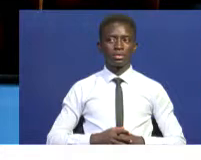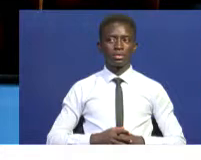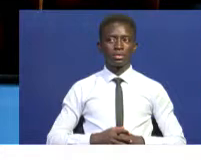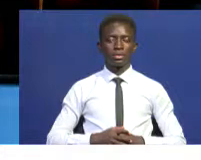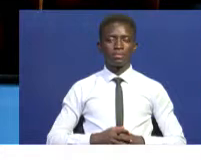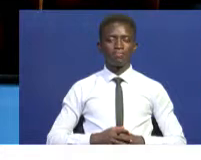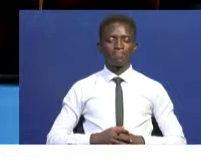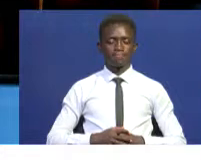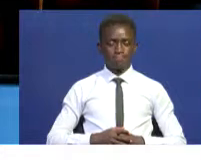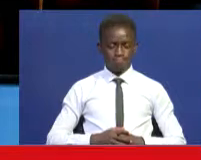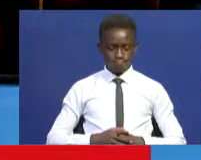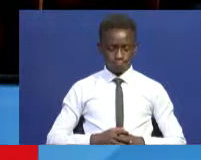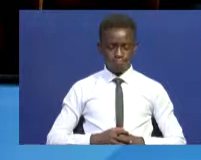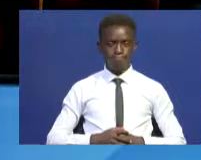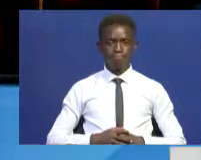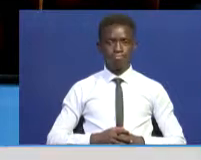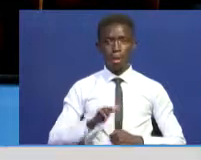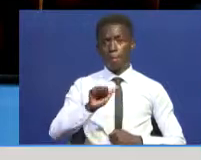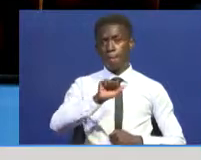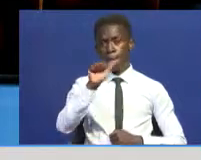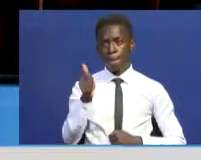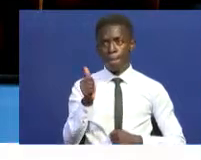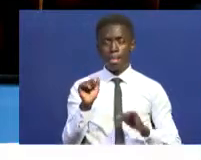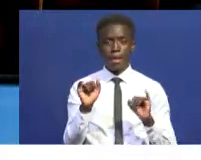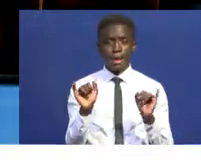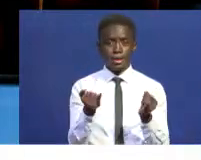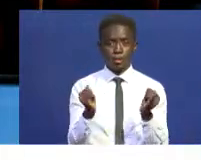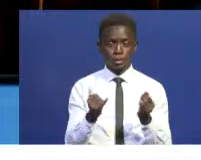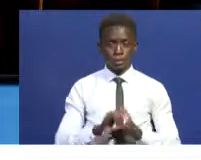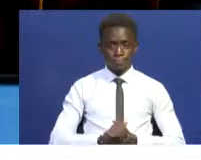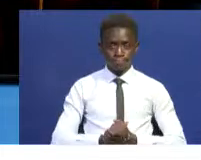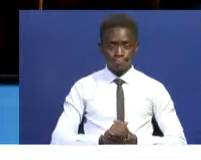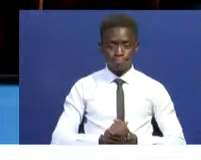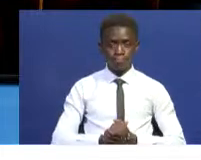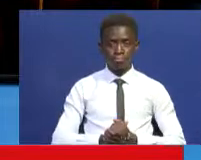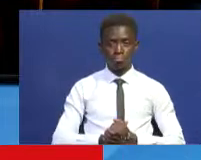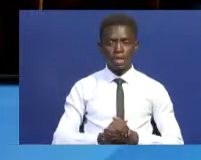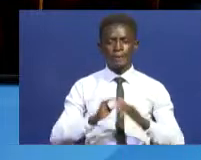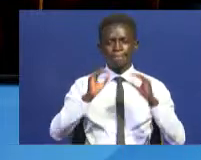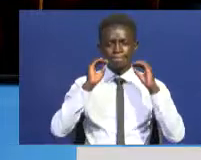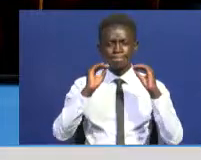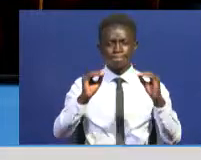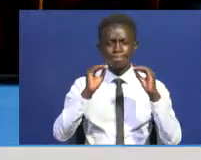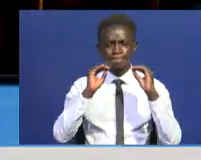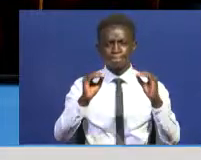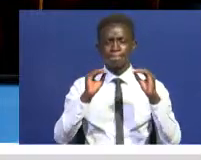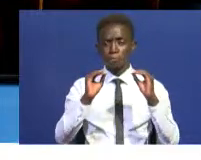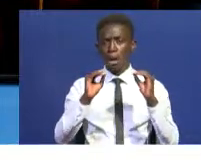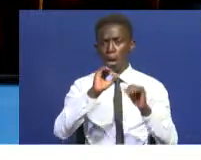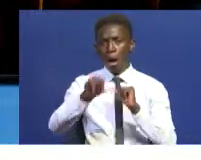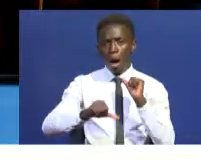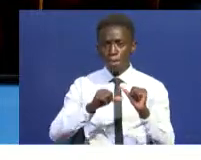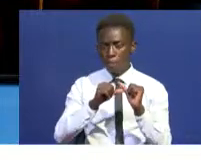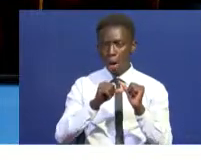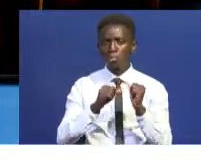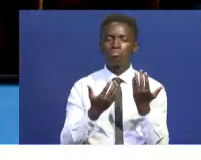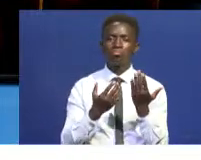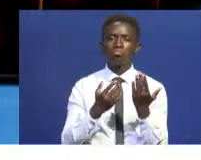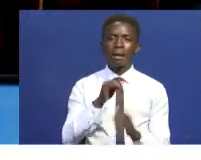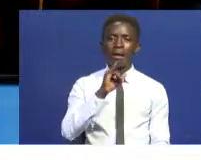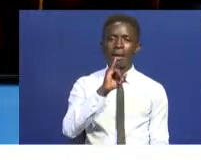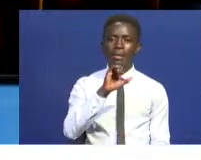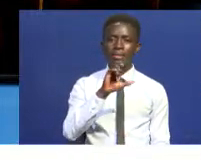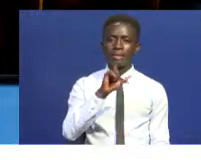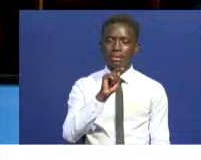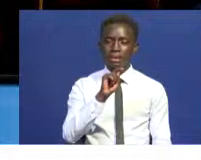Na mtazamaji, kwingineko, mpango wa kutoa mafunzo kuhusu teknolojia na mawasiliano kwa watumishi wa umma